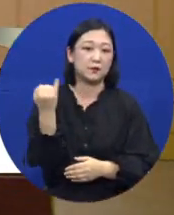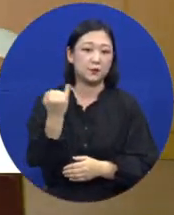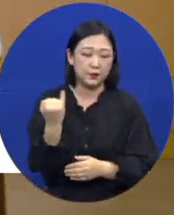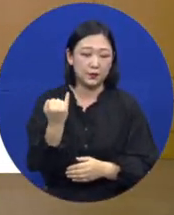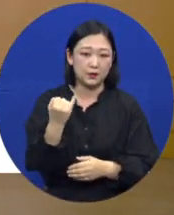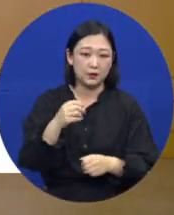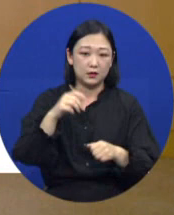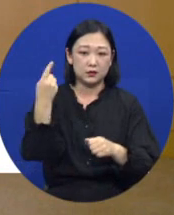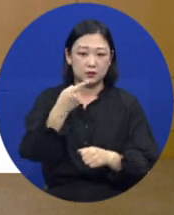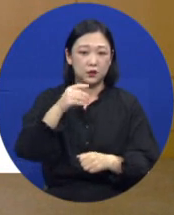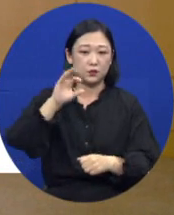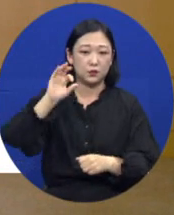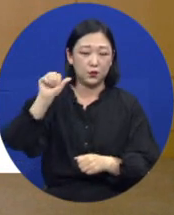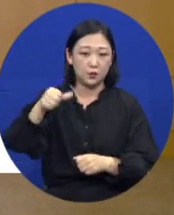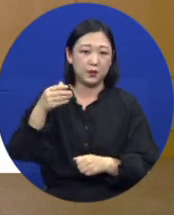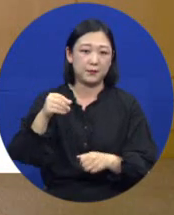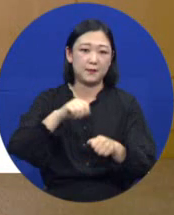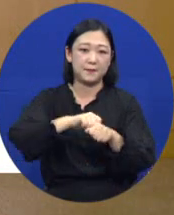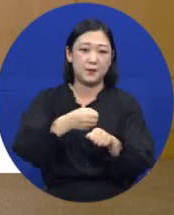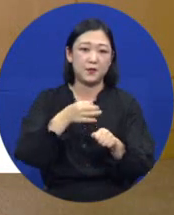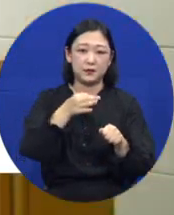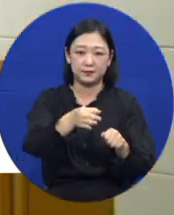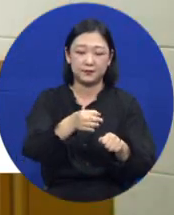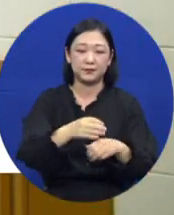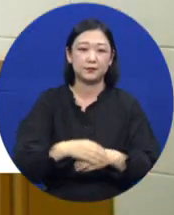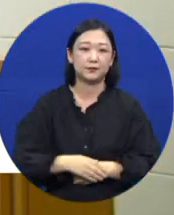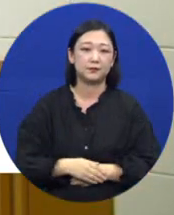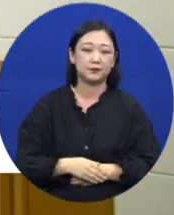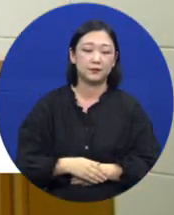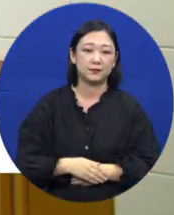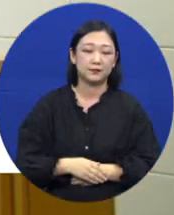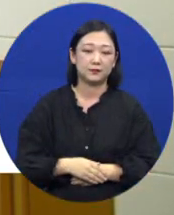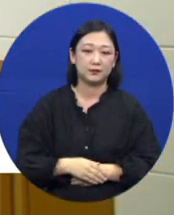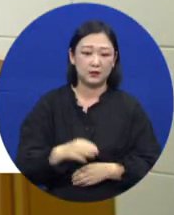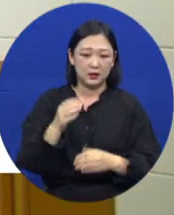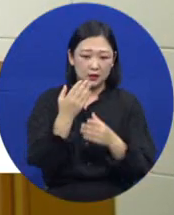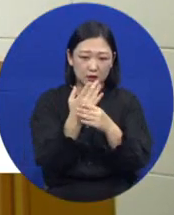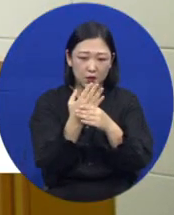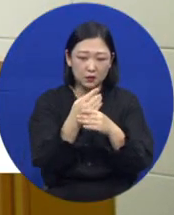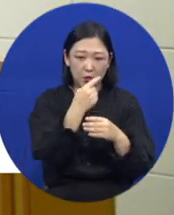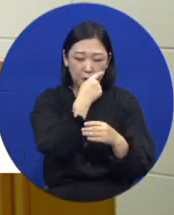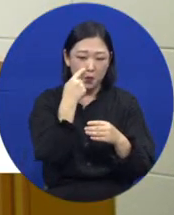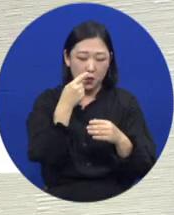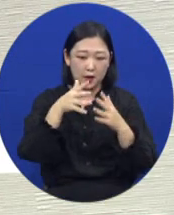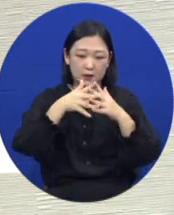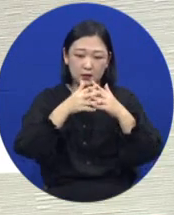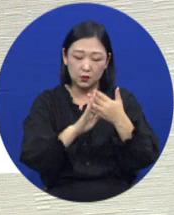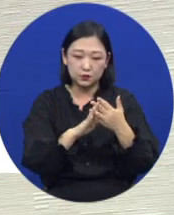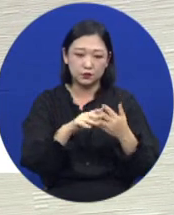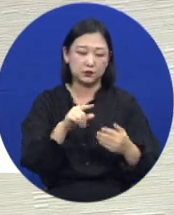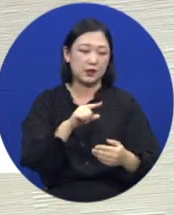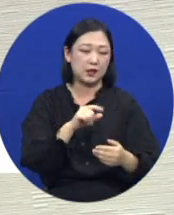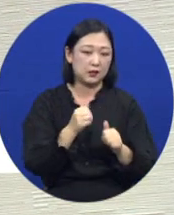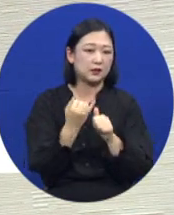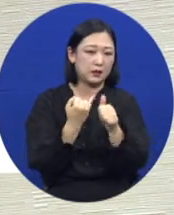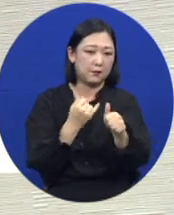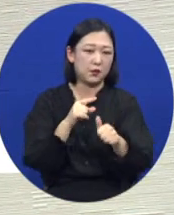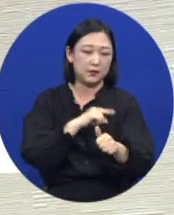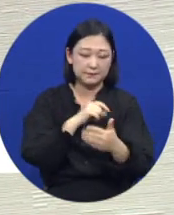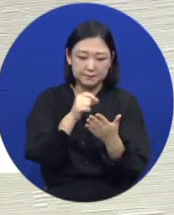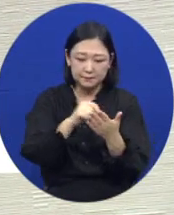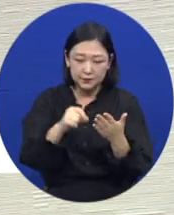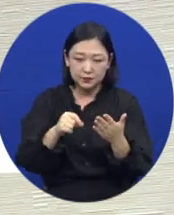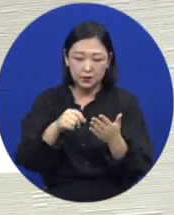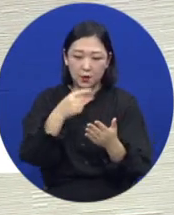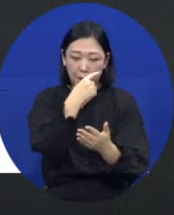1500만 원을 선고했습니다 고씨는 현관 현금보관증 의 남편의 이름을 적거나 남편이 보증을